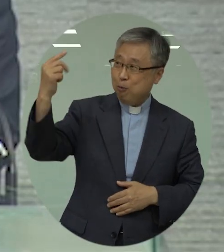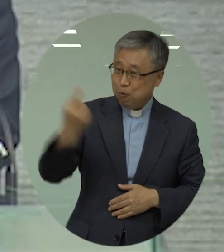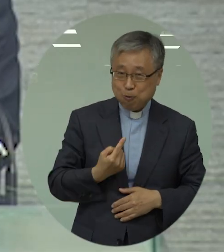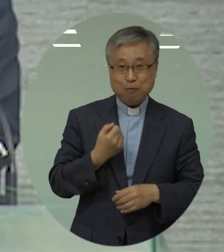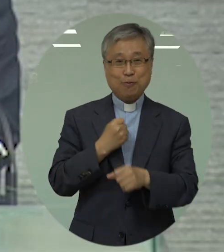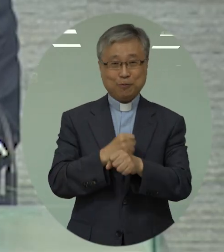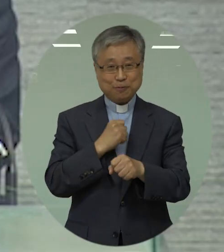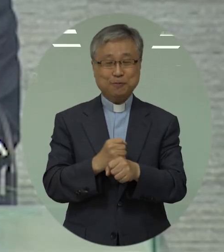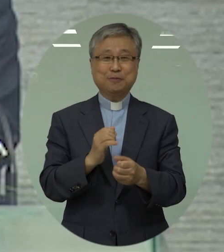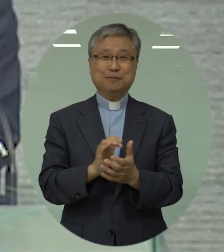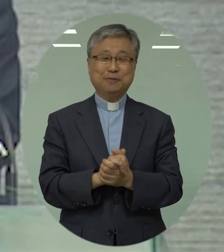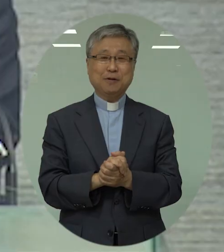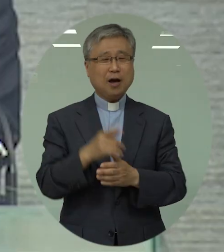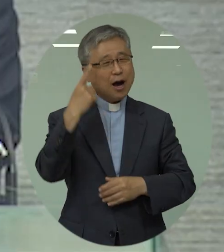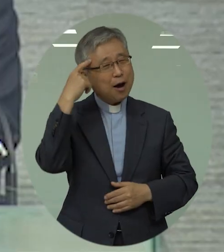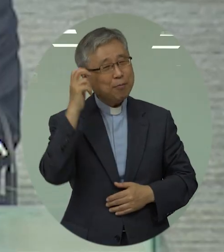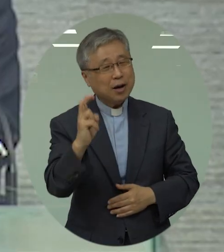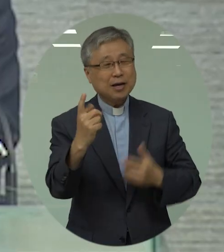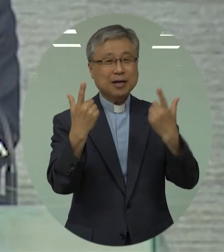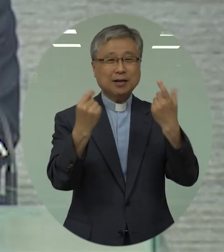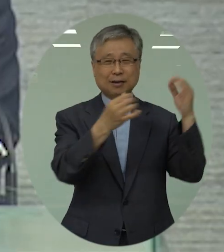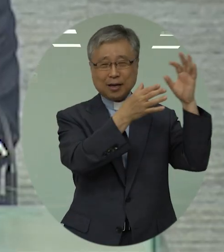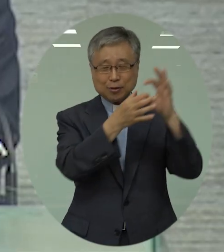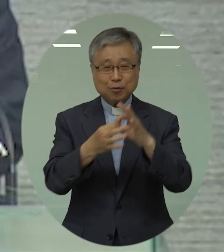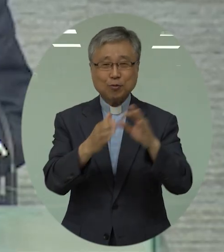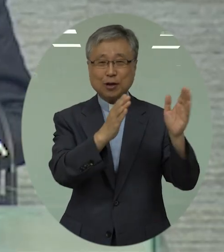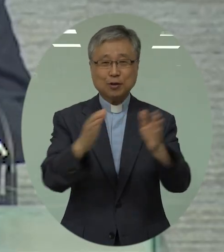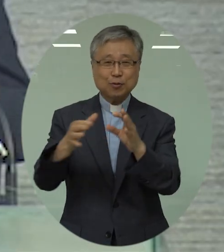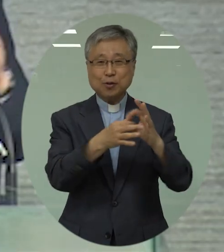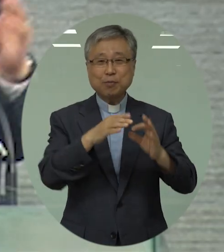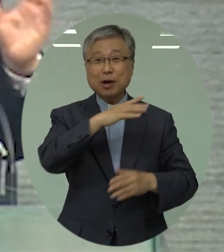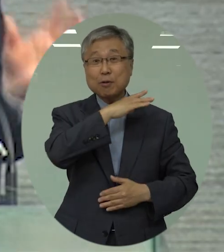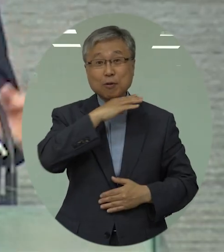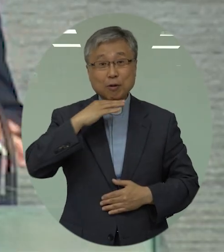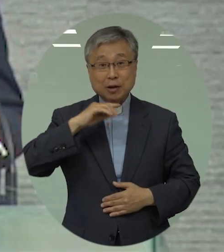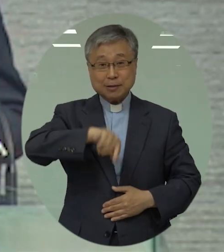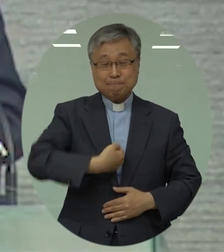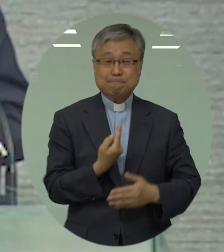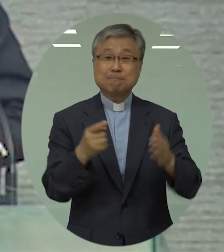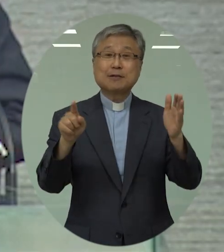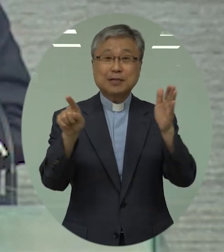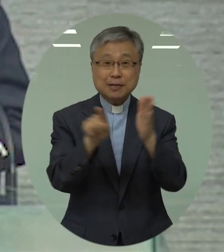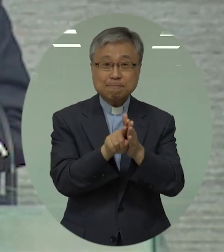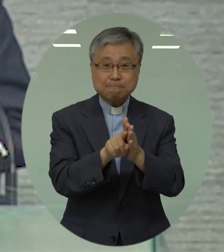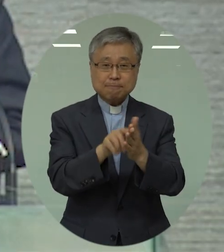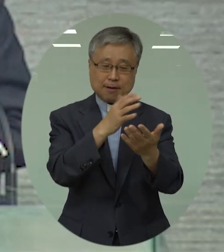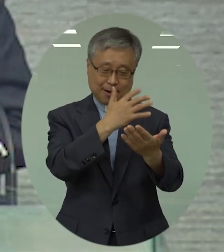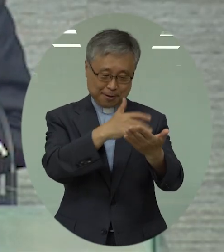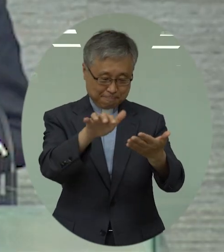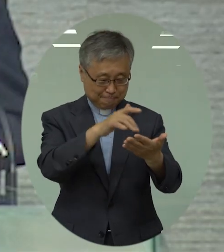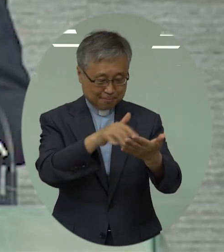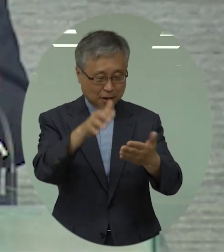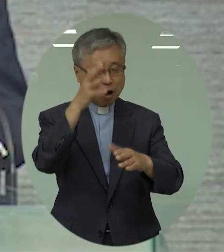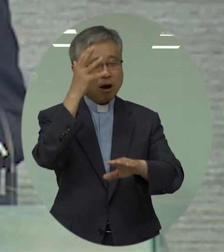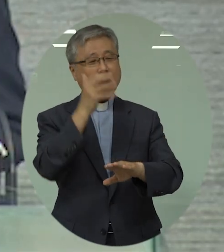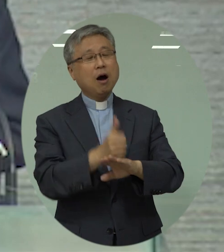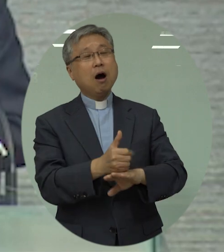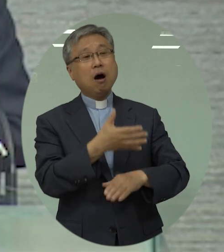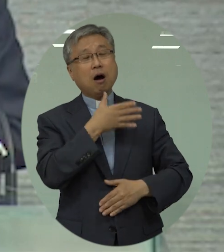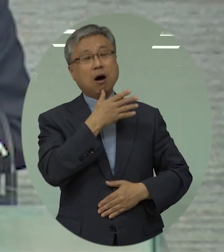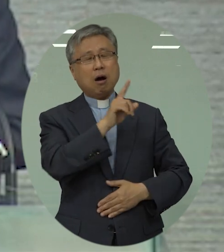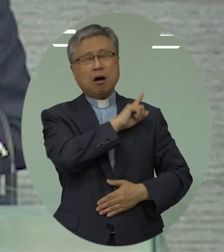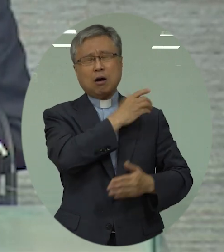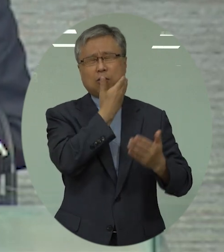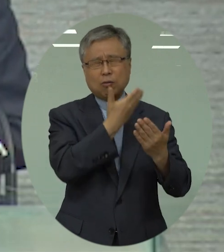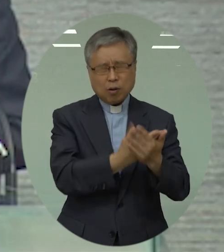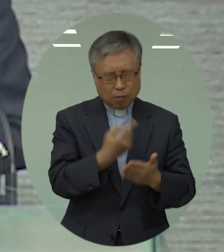하고, 아마 이런 일련의 과정을 통해서 베드로가 자기의 신앙을 결산하는 마당에서 가장 중요한 게 느낀